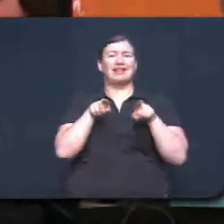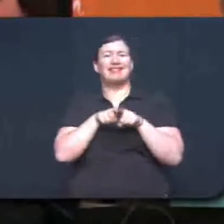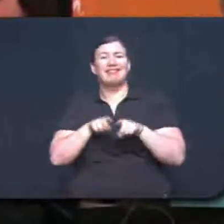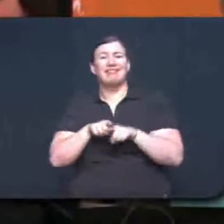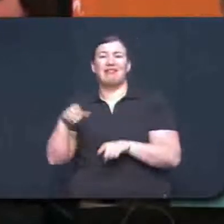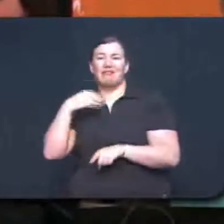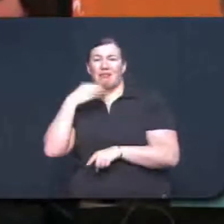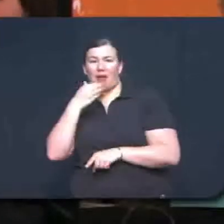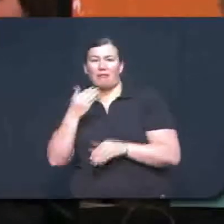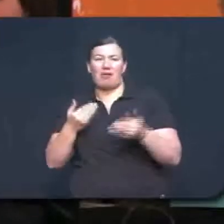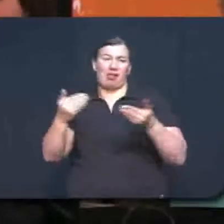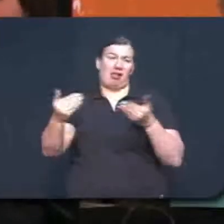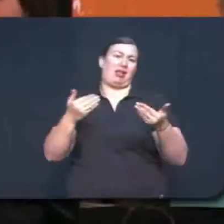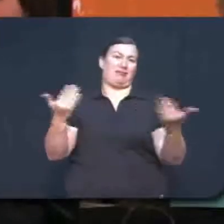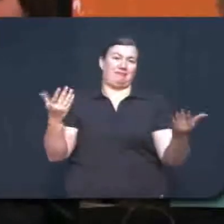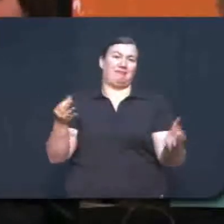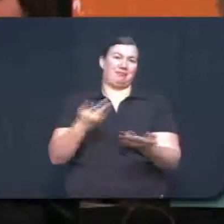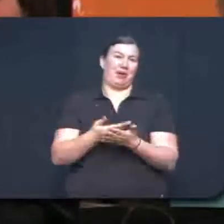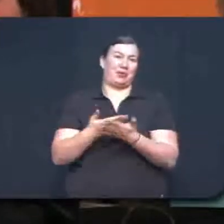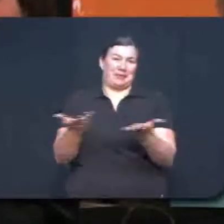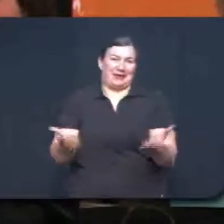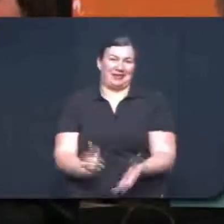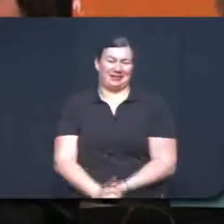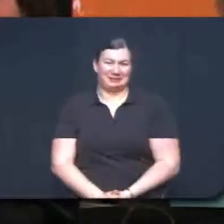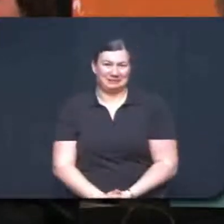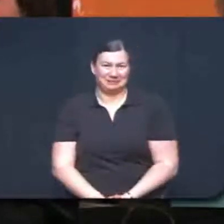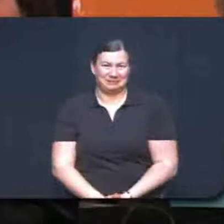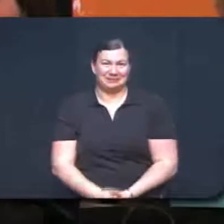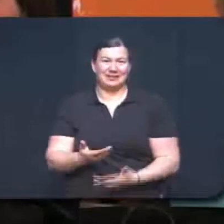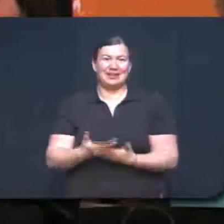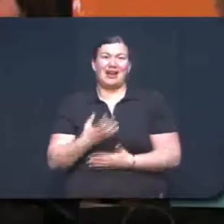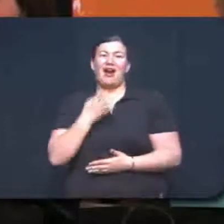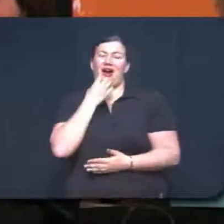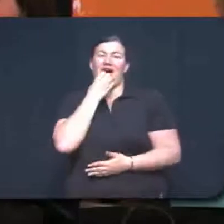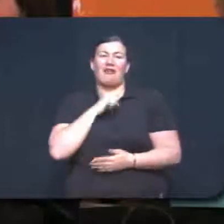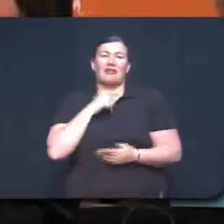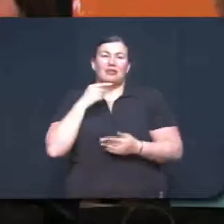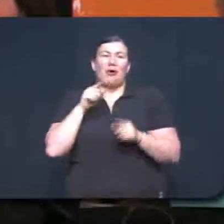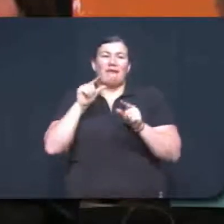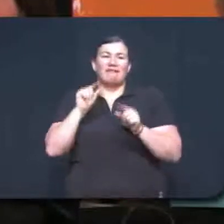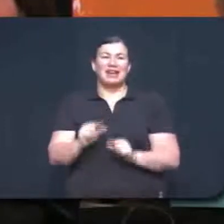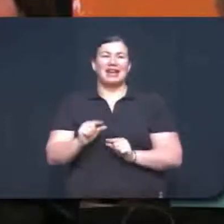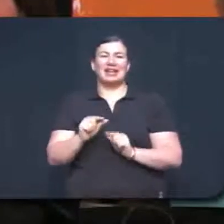geregelter und mit hoffentlich etwas weniger Gero Schlachten zu Ende zu bekommen